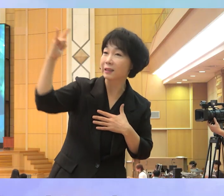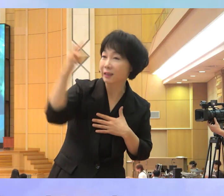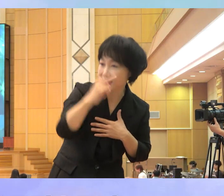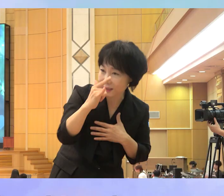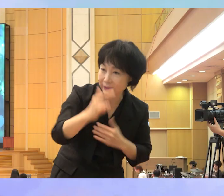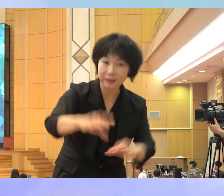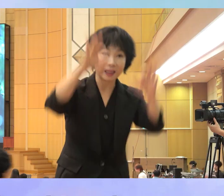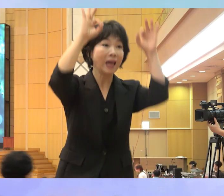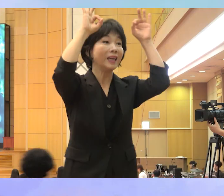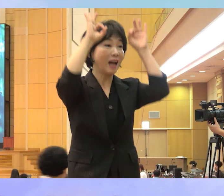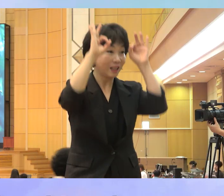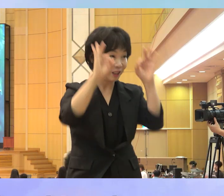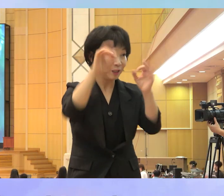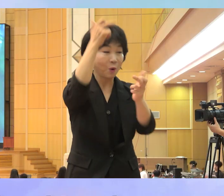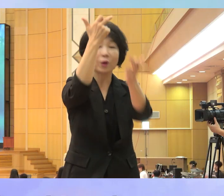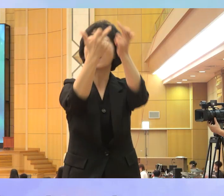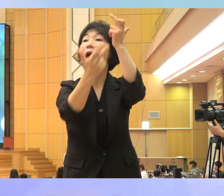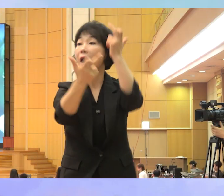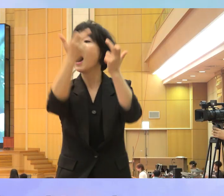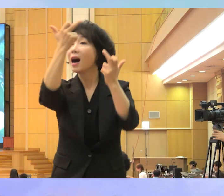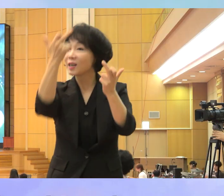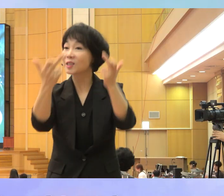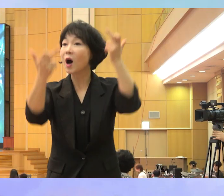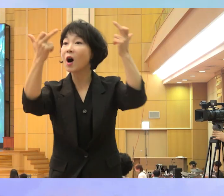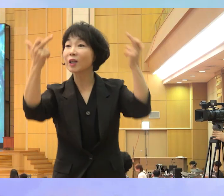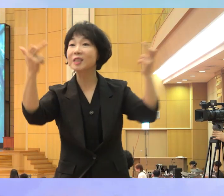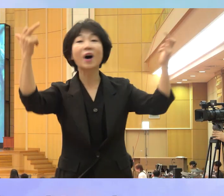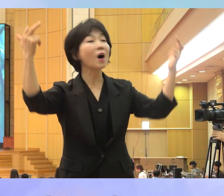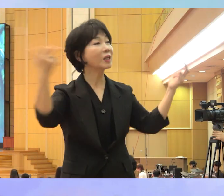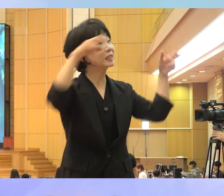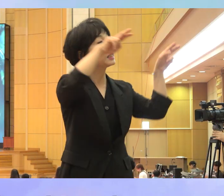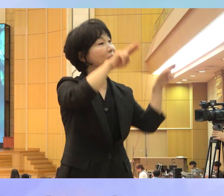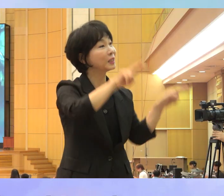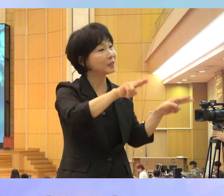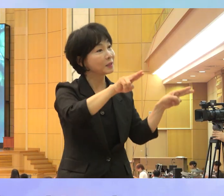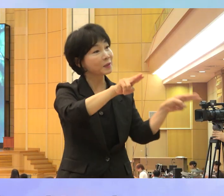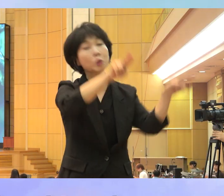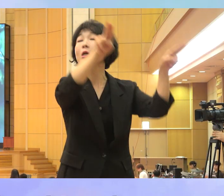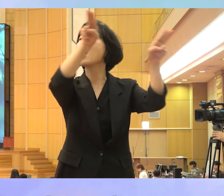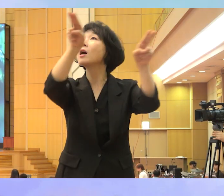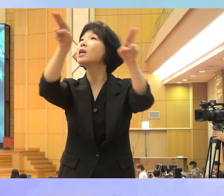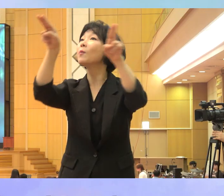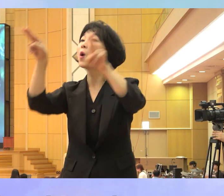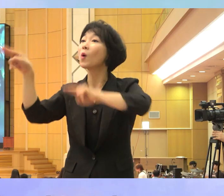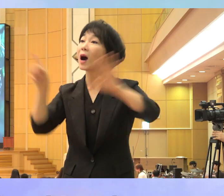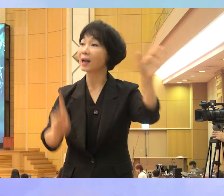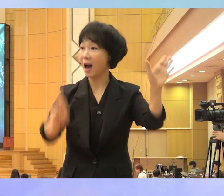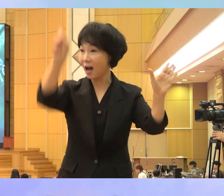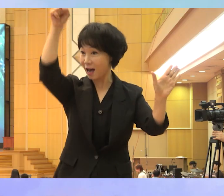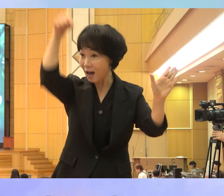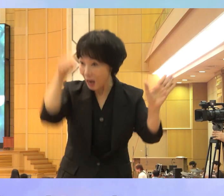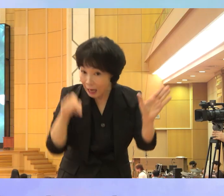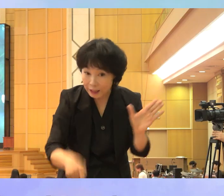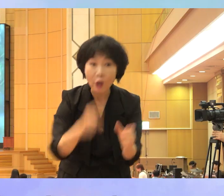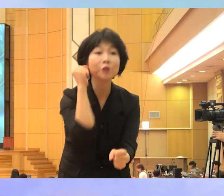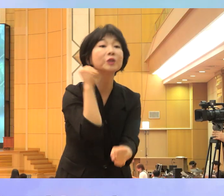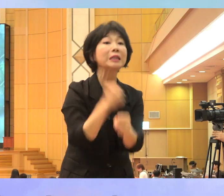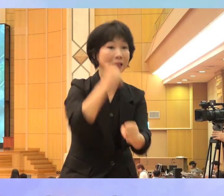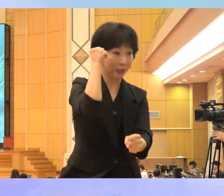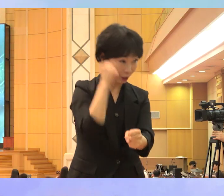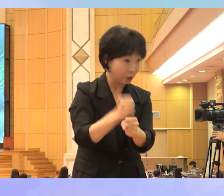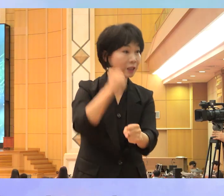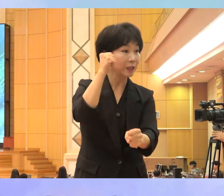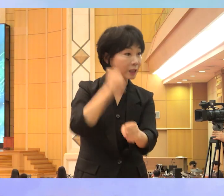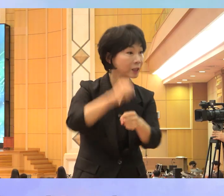빛나는 태양을 보라. 또 저기 서 있는 산을 보아라.